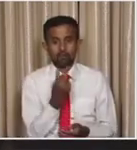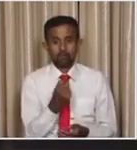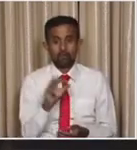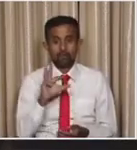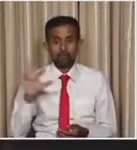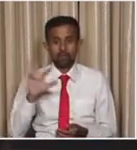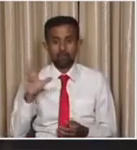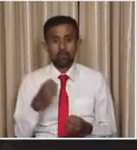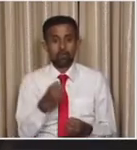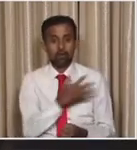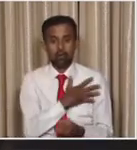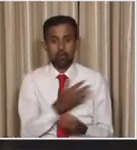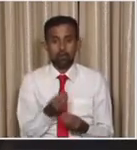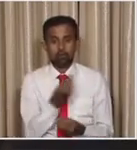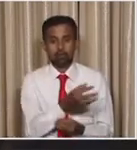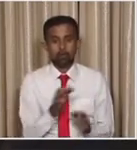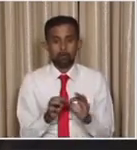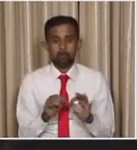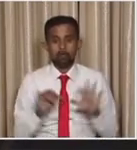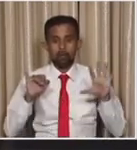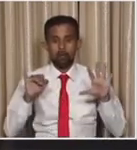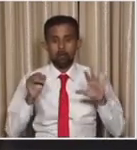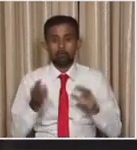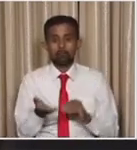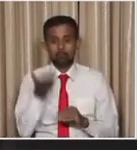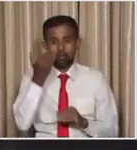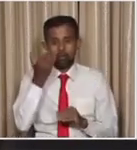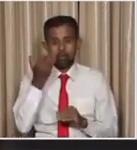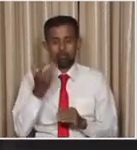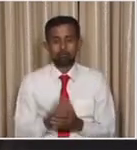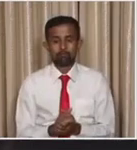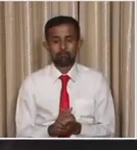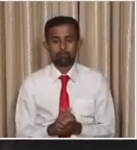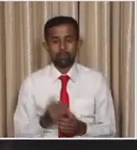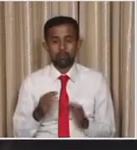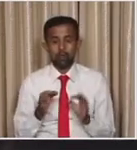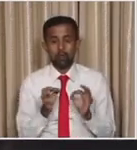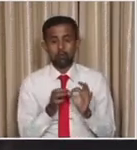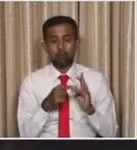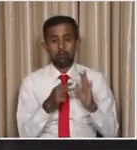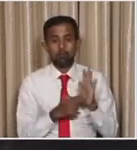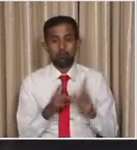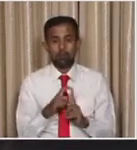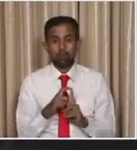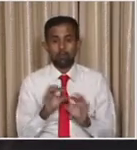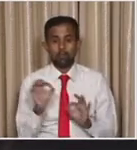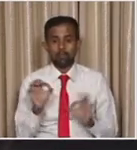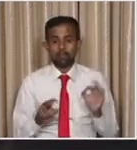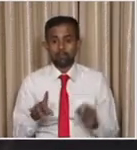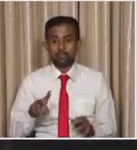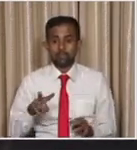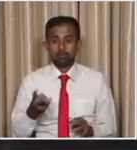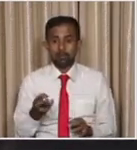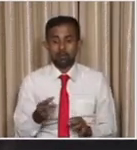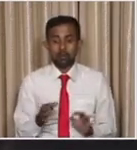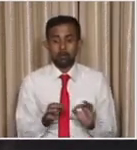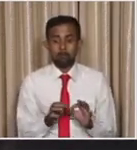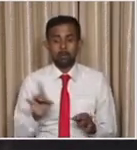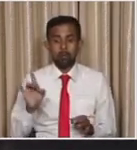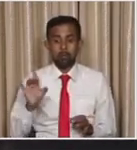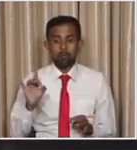2019 ගෝටට බාර දෙනකොට බිලියන 6ට ගිහිල්ලා තිබ්බා. අපේ ස්වෛරීත්ව බැඳුම් කරවල ණය 100%-200%කින් වැඩි වෙලා බිලියන 15